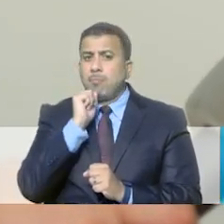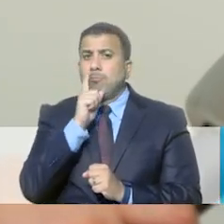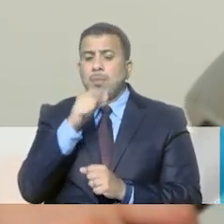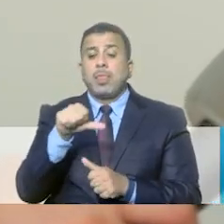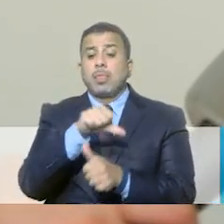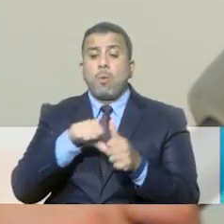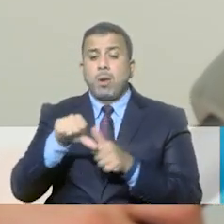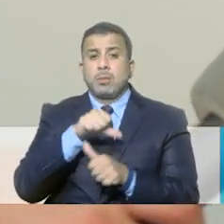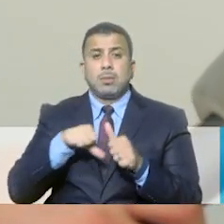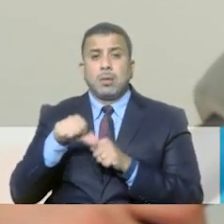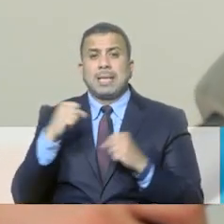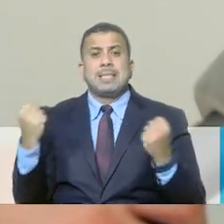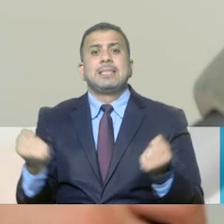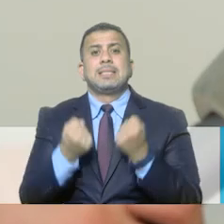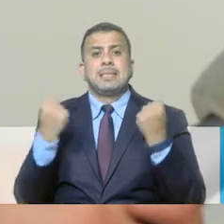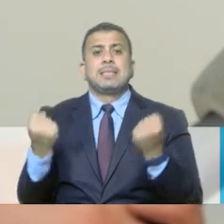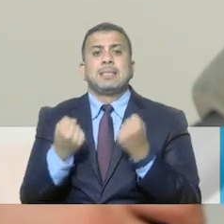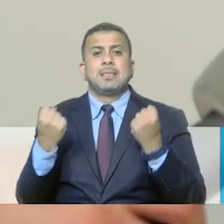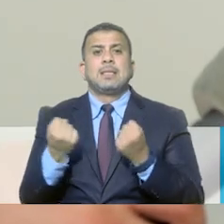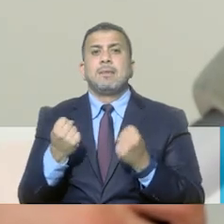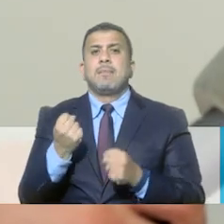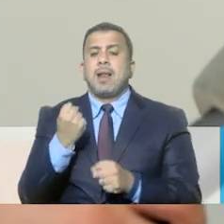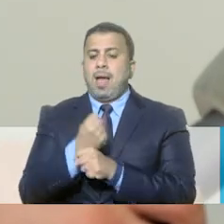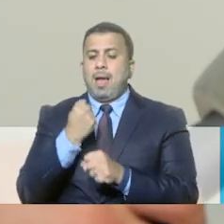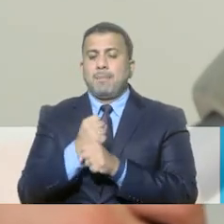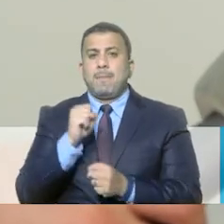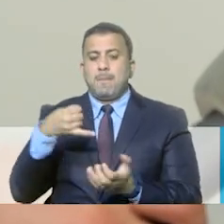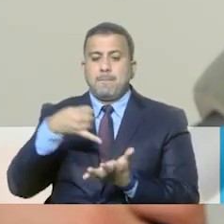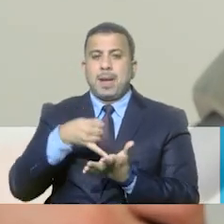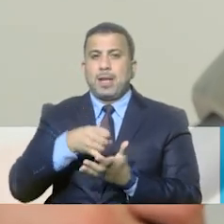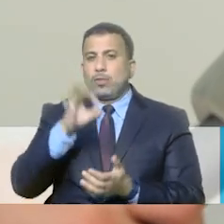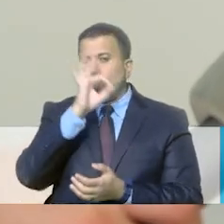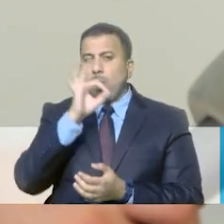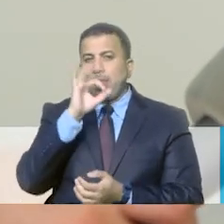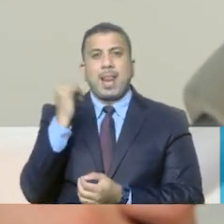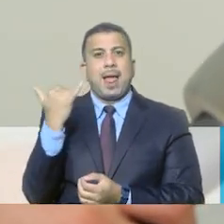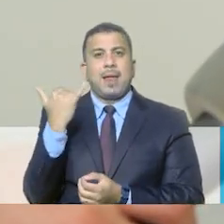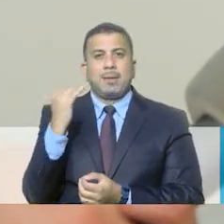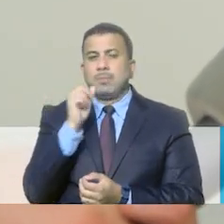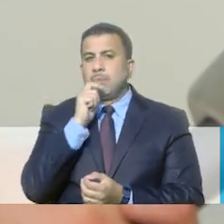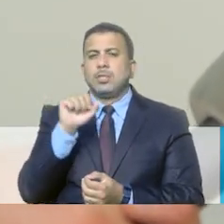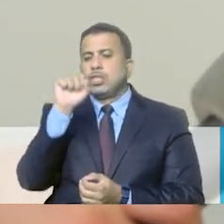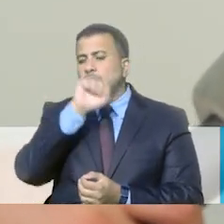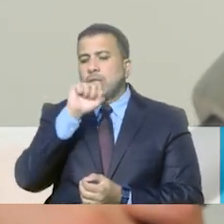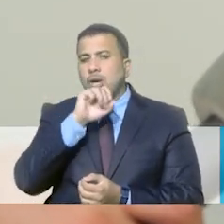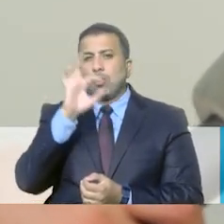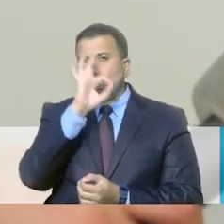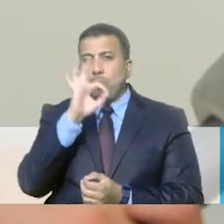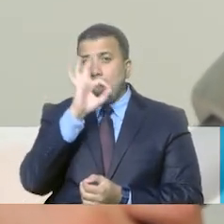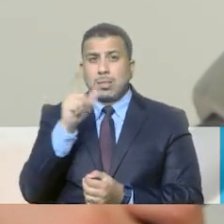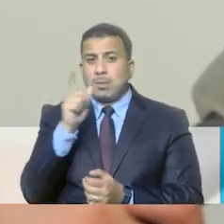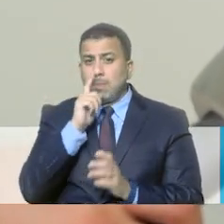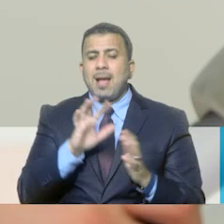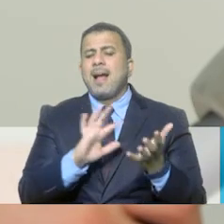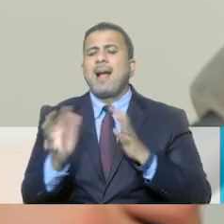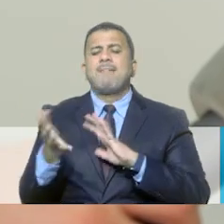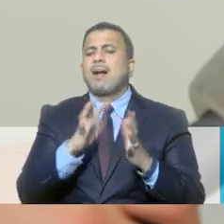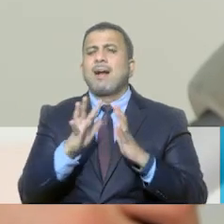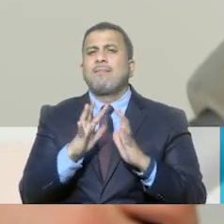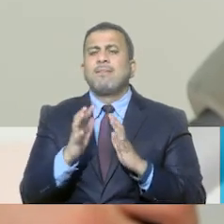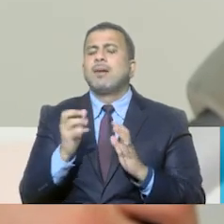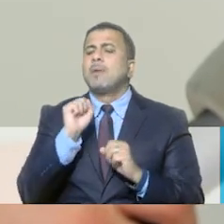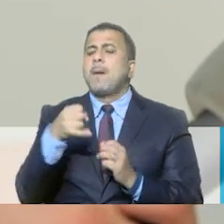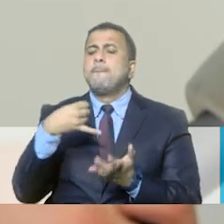الدورة تدريب العاملين في مركز التراث العربي بمعهد الشارقة للتراث في كيفية إدارة